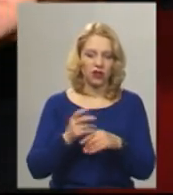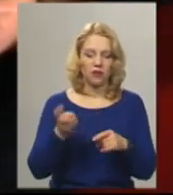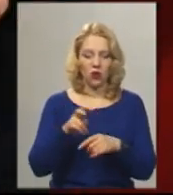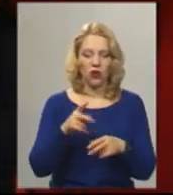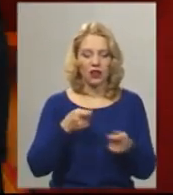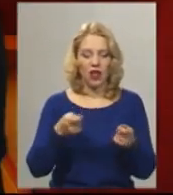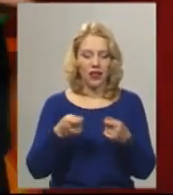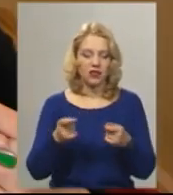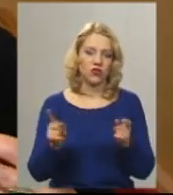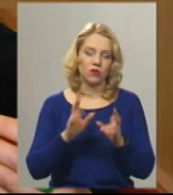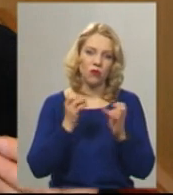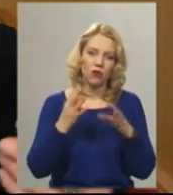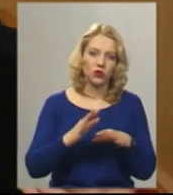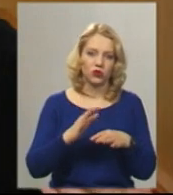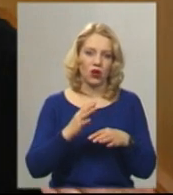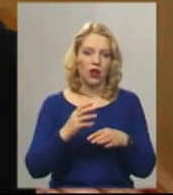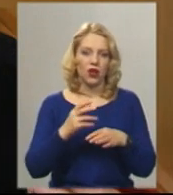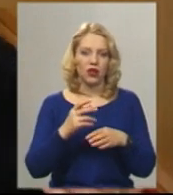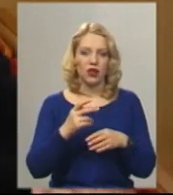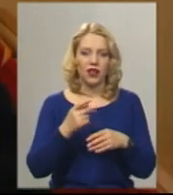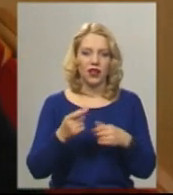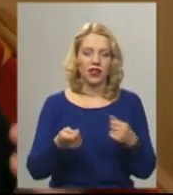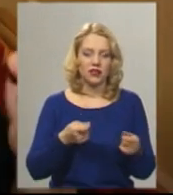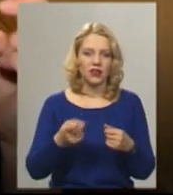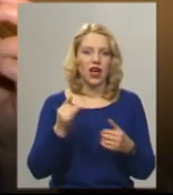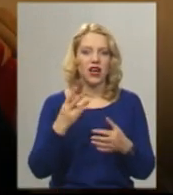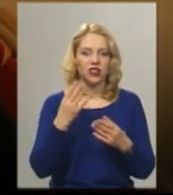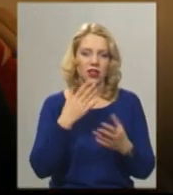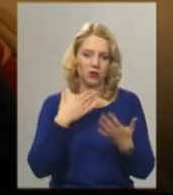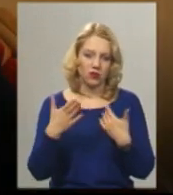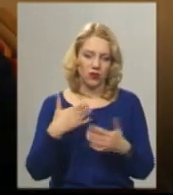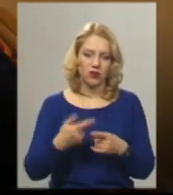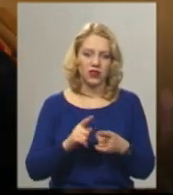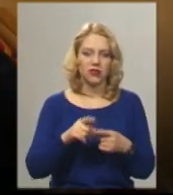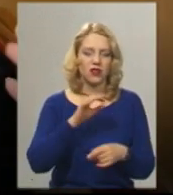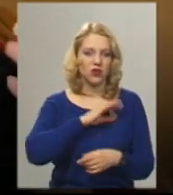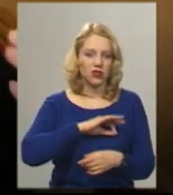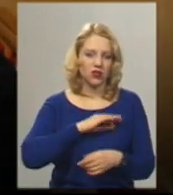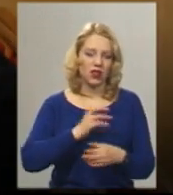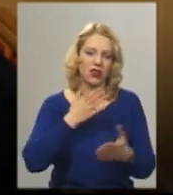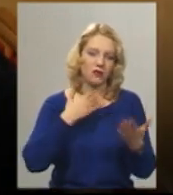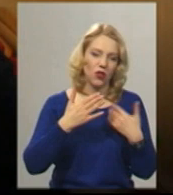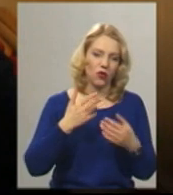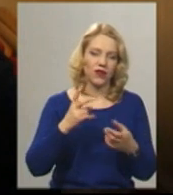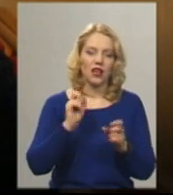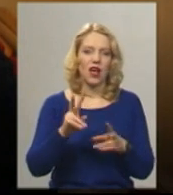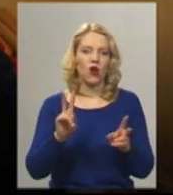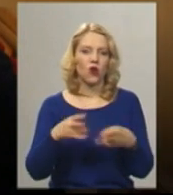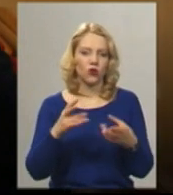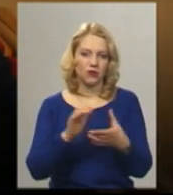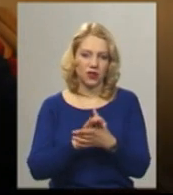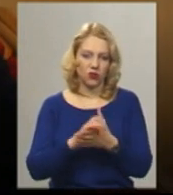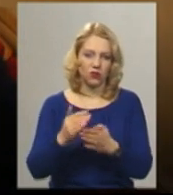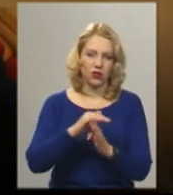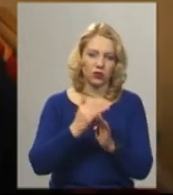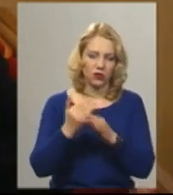відпочити, а й щоб поспілкуватись. Наскільки полезні ці танці? Наскільки корисні ці танці, ці спілкування і свого роду клуб знайомств – це допомога одне одному.